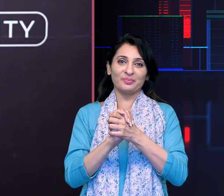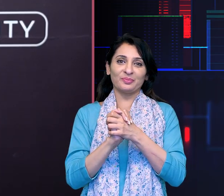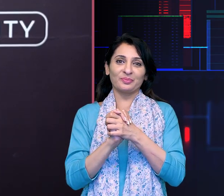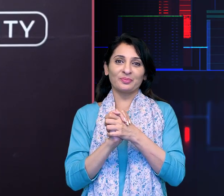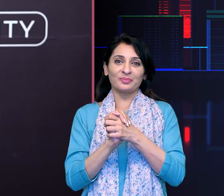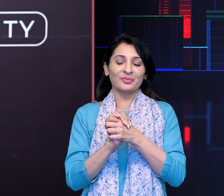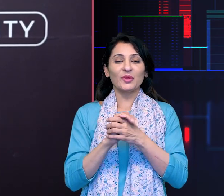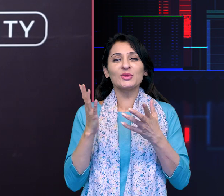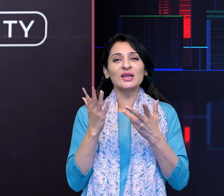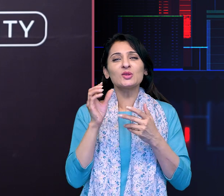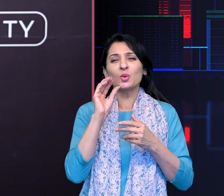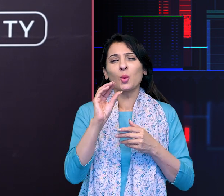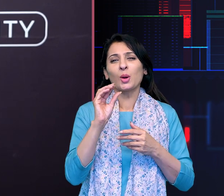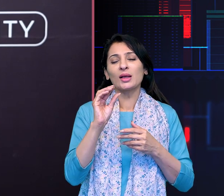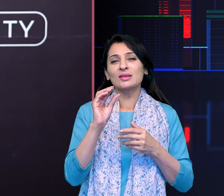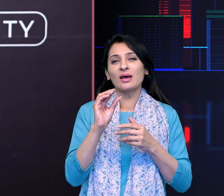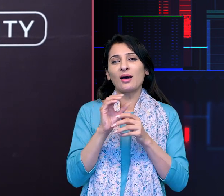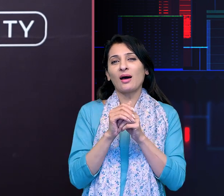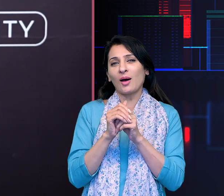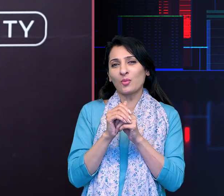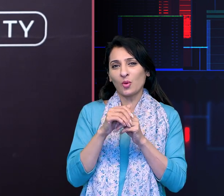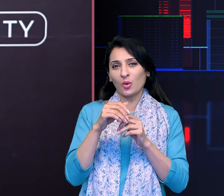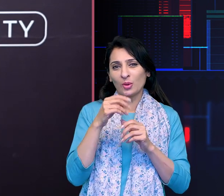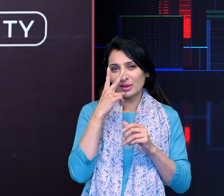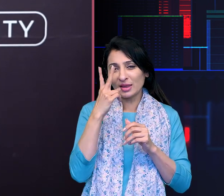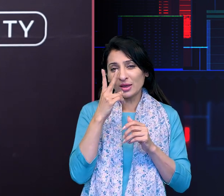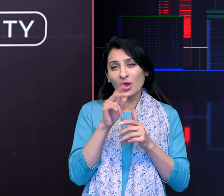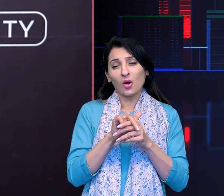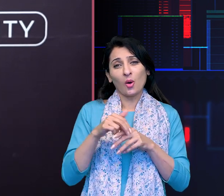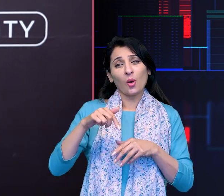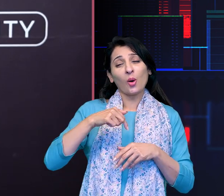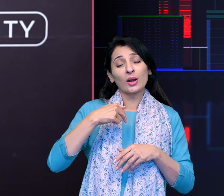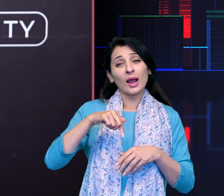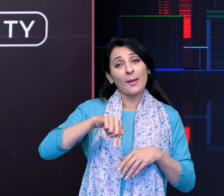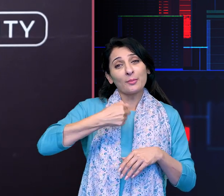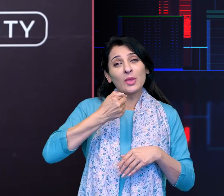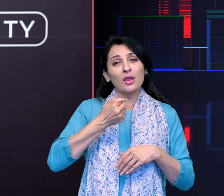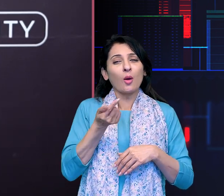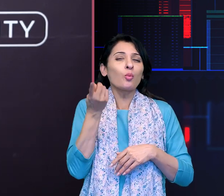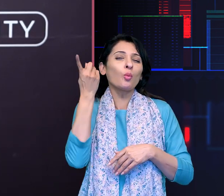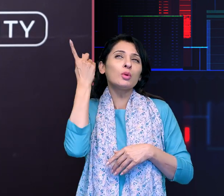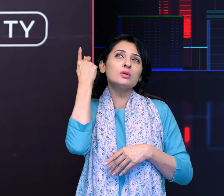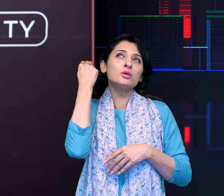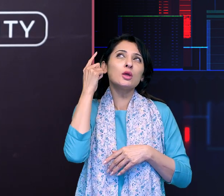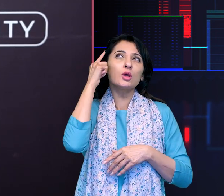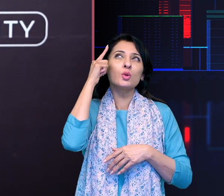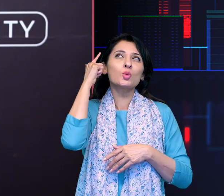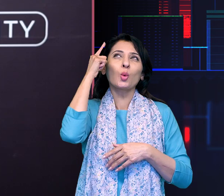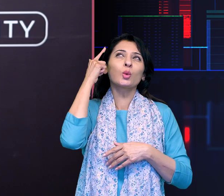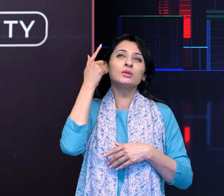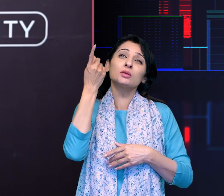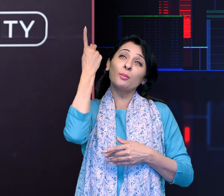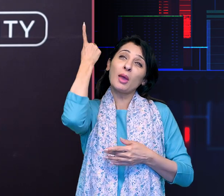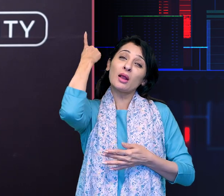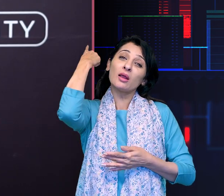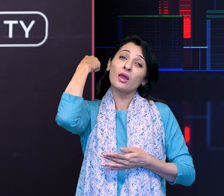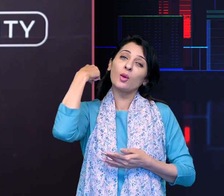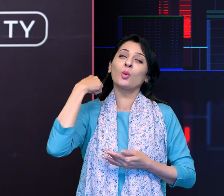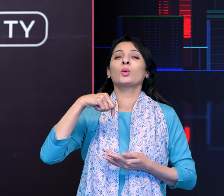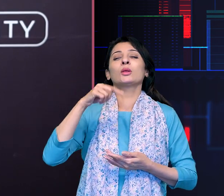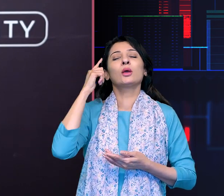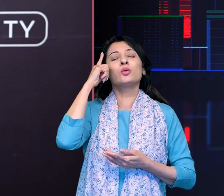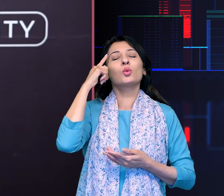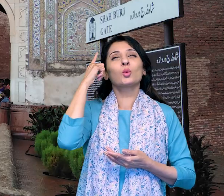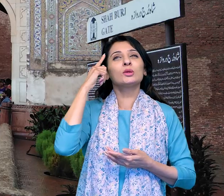आप छोटा सा ब्लैक ऑफ आय करें और अपने आप को इस takriy में ले जाएं की अगर आप भी मुगल दौर में होते तो इस दरवाजे के बाद हम उसी दुनिया